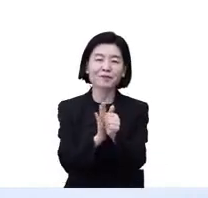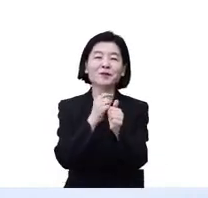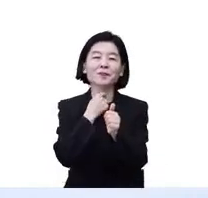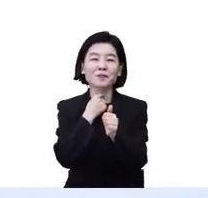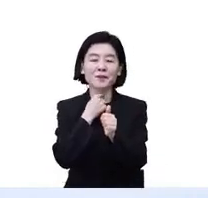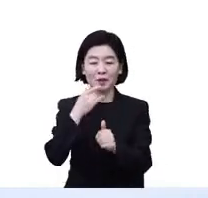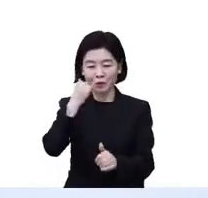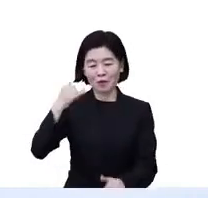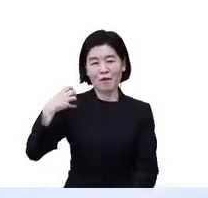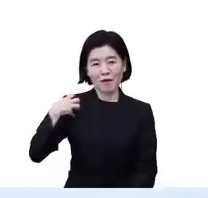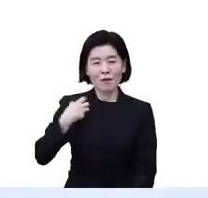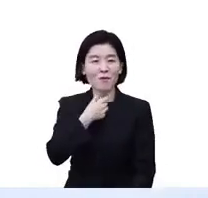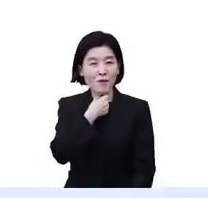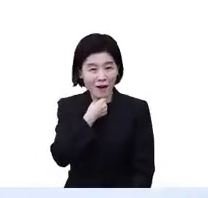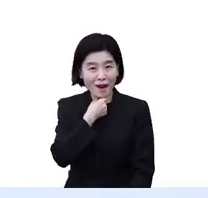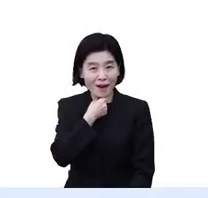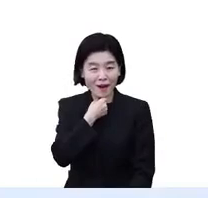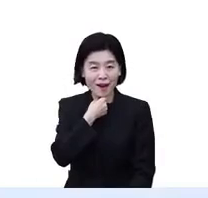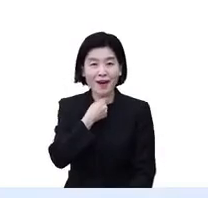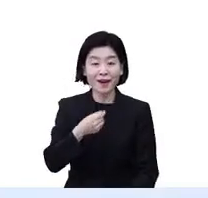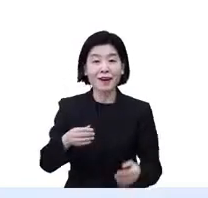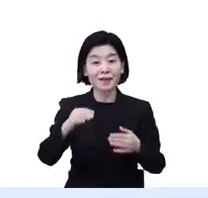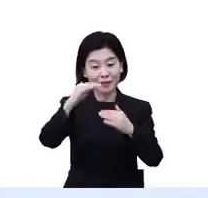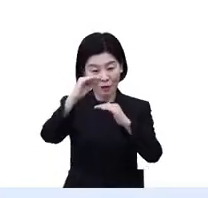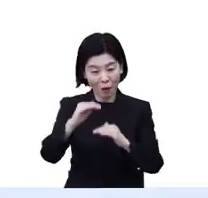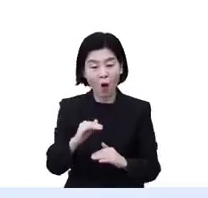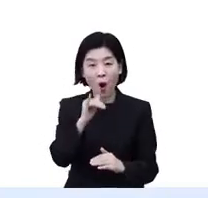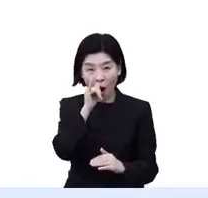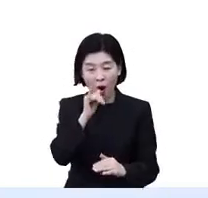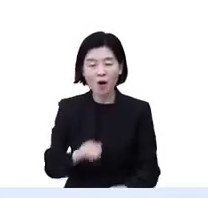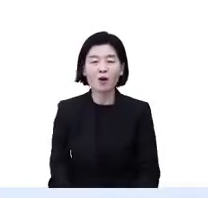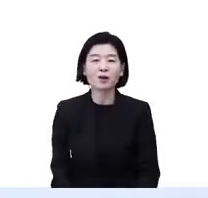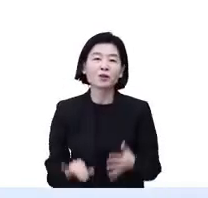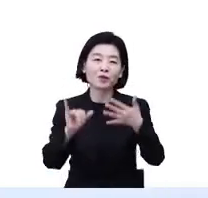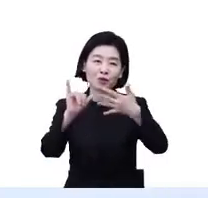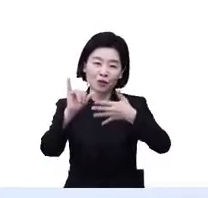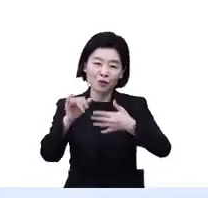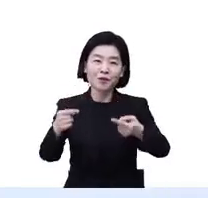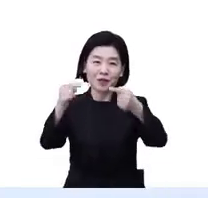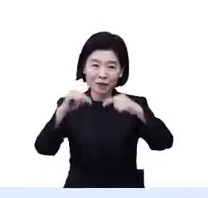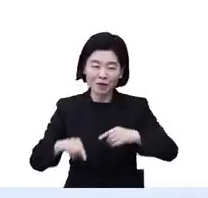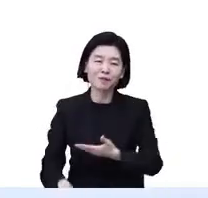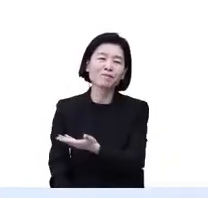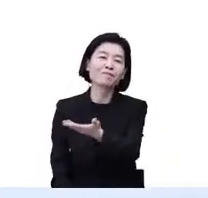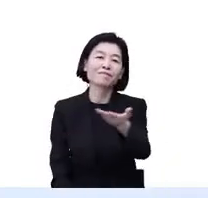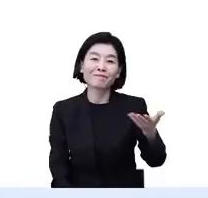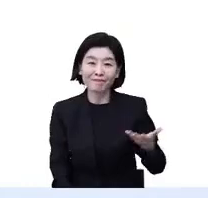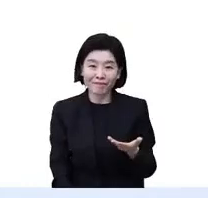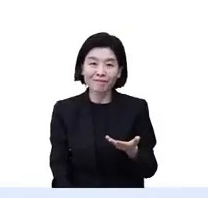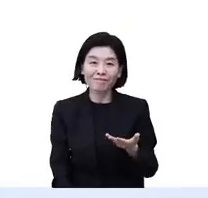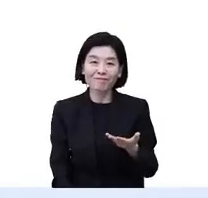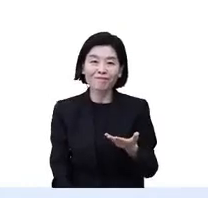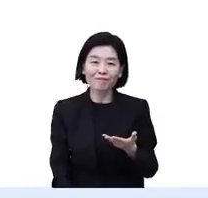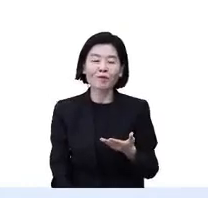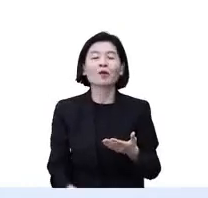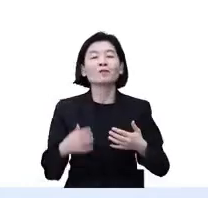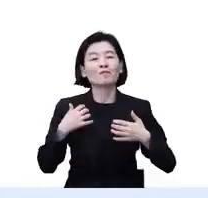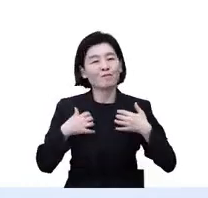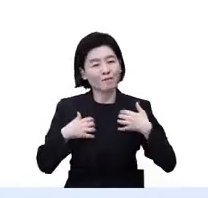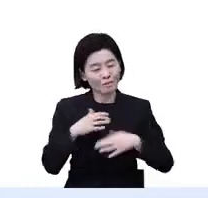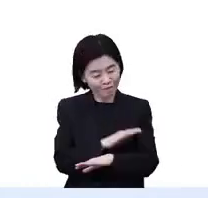소감도 남겨주고 계시는데요. 지금 우리 유튜브를 통해서 함께하고 계신 모든 학부모님들 오늘 너무 잘